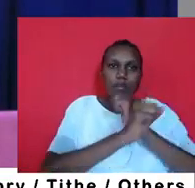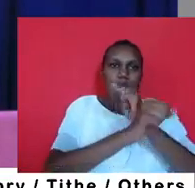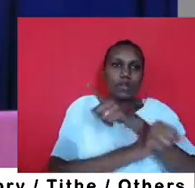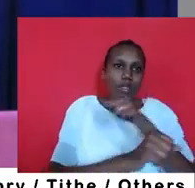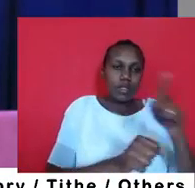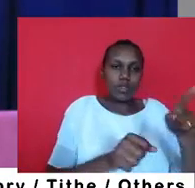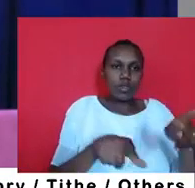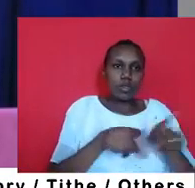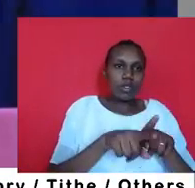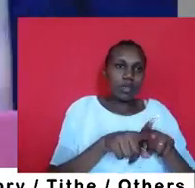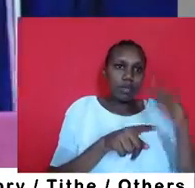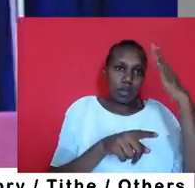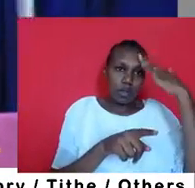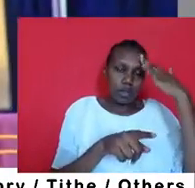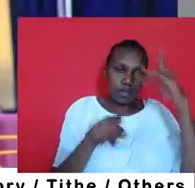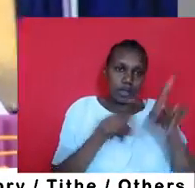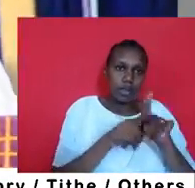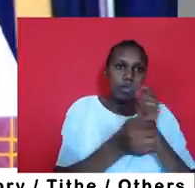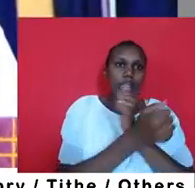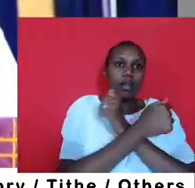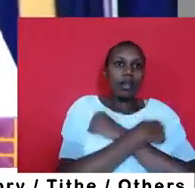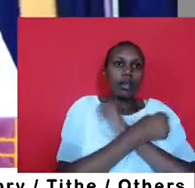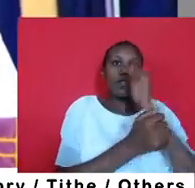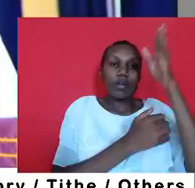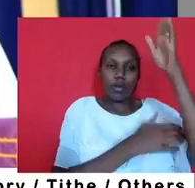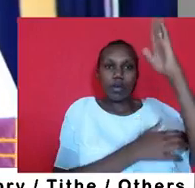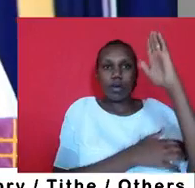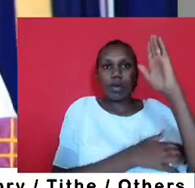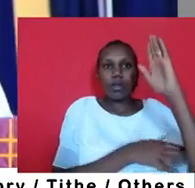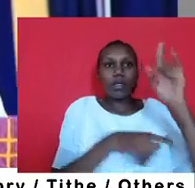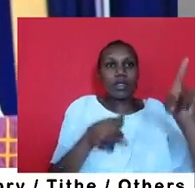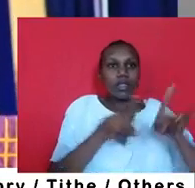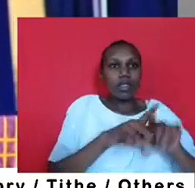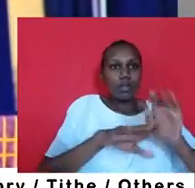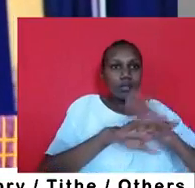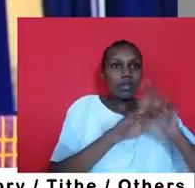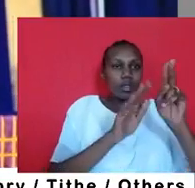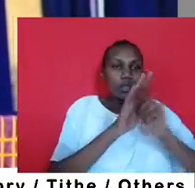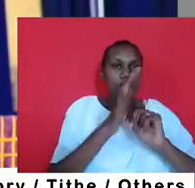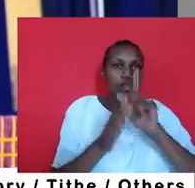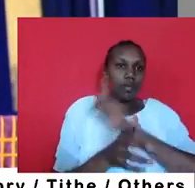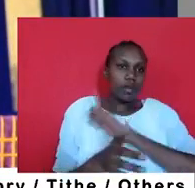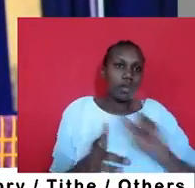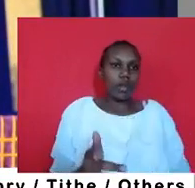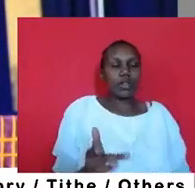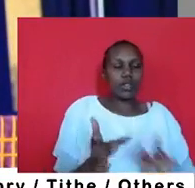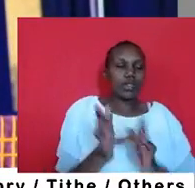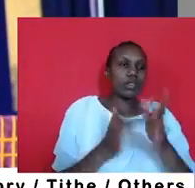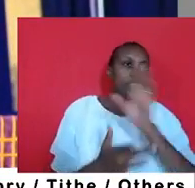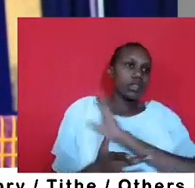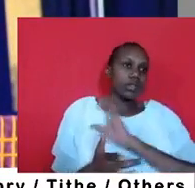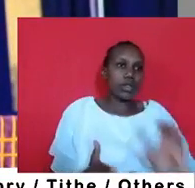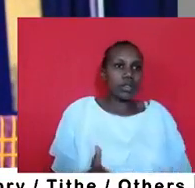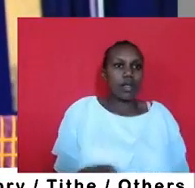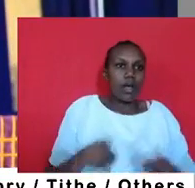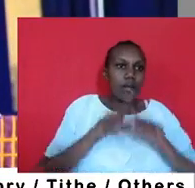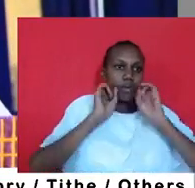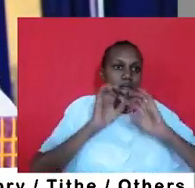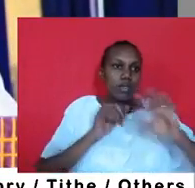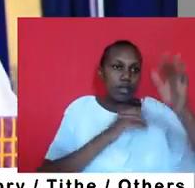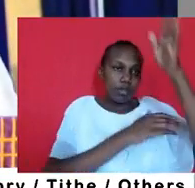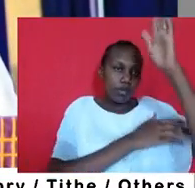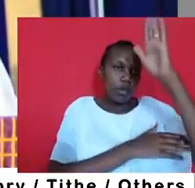nia zenu katika hali ya kumjua na kumpenda Mungu na mwana wake Yesu Kristo Bwana wetu. Na baraka ya Mungu